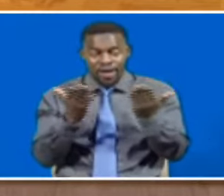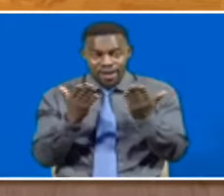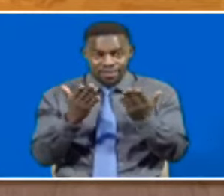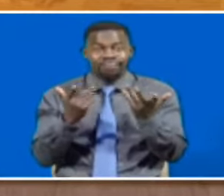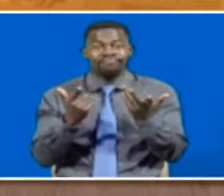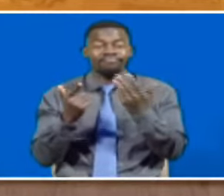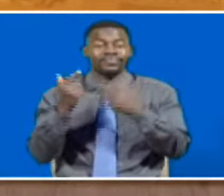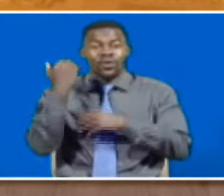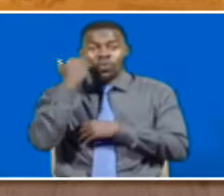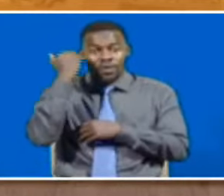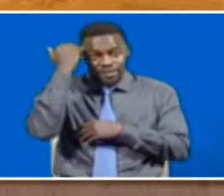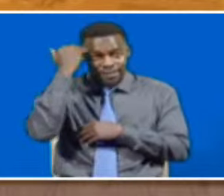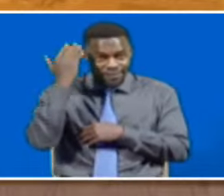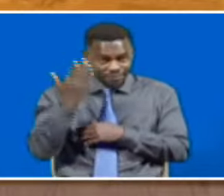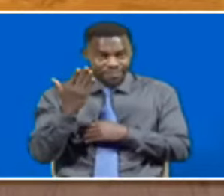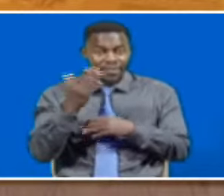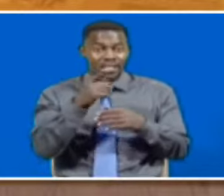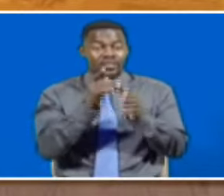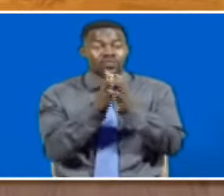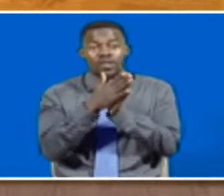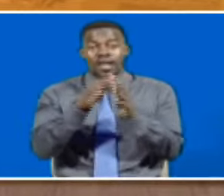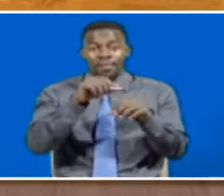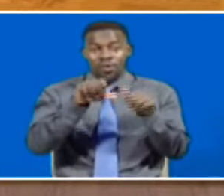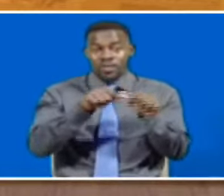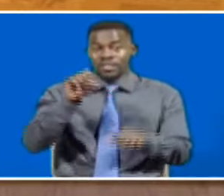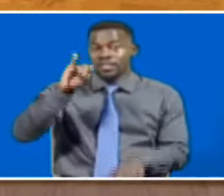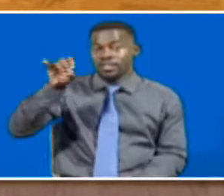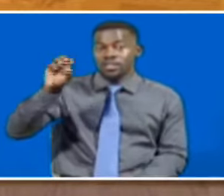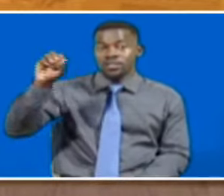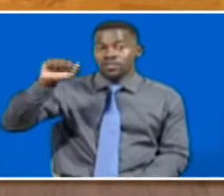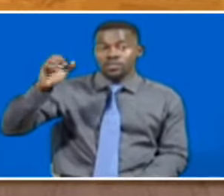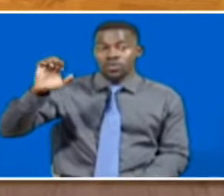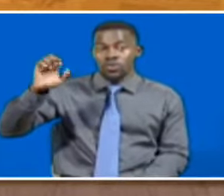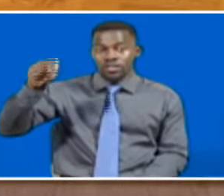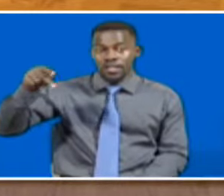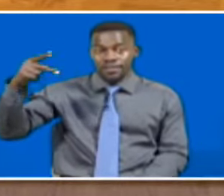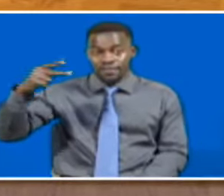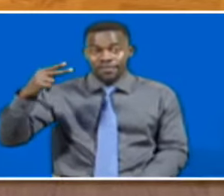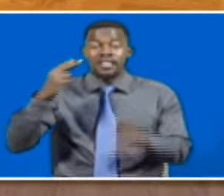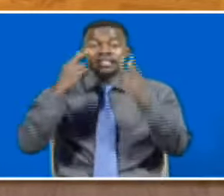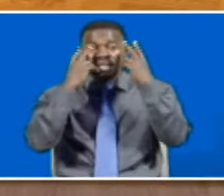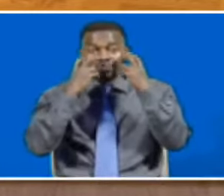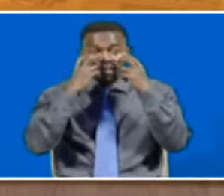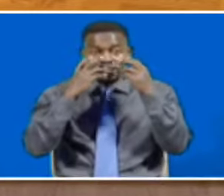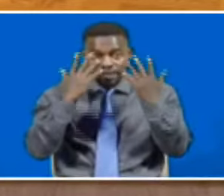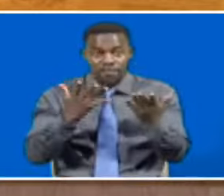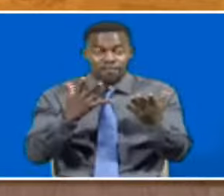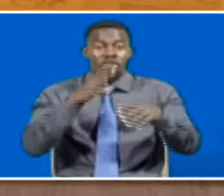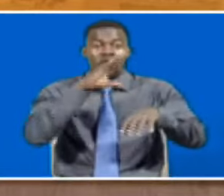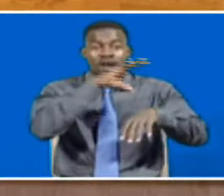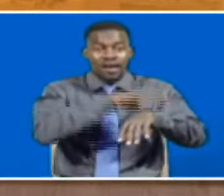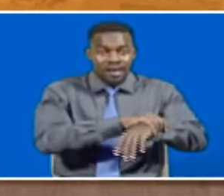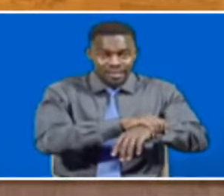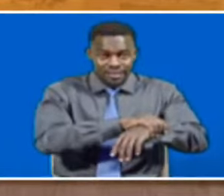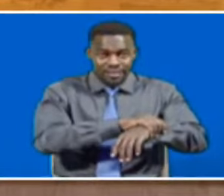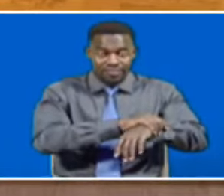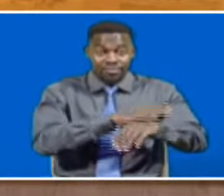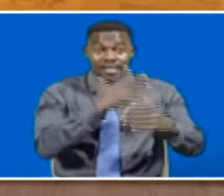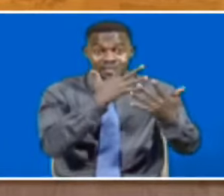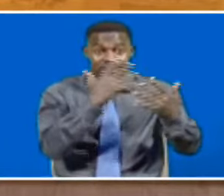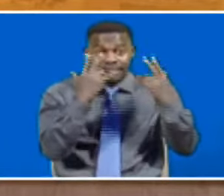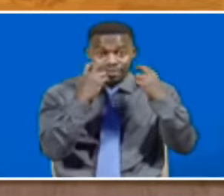ya Joseph Irungu almaarufu Joey, ambaye alipatikana na hatia ya mauaji ya mfanyabiashara Monica Kimani. Joey